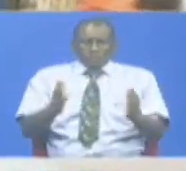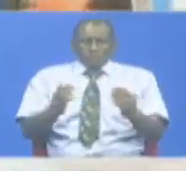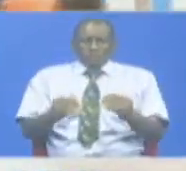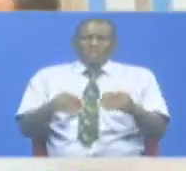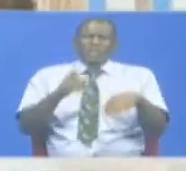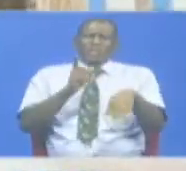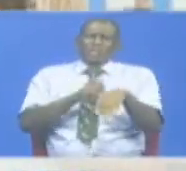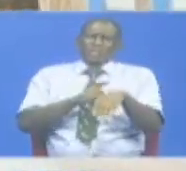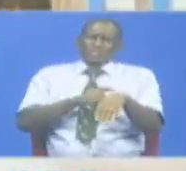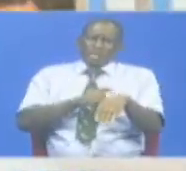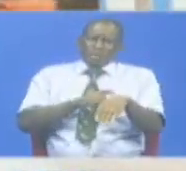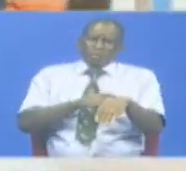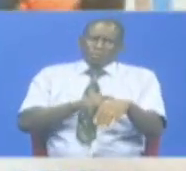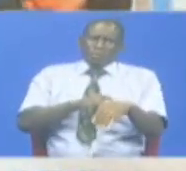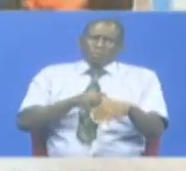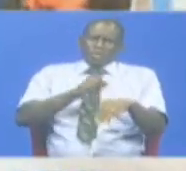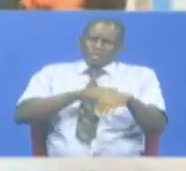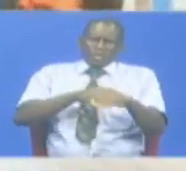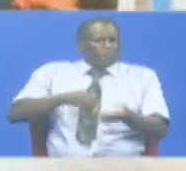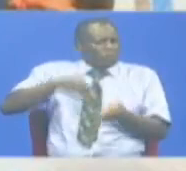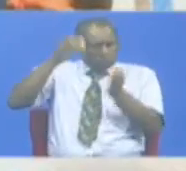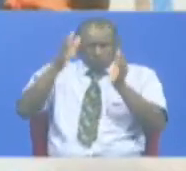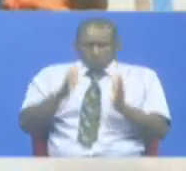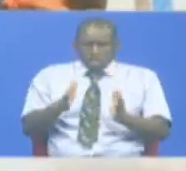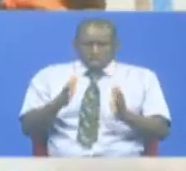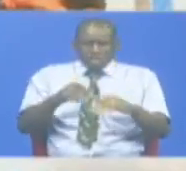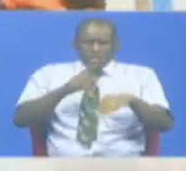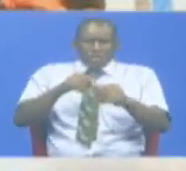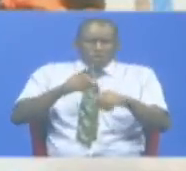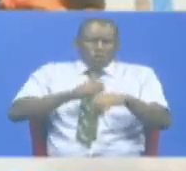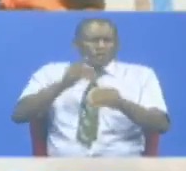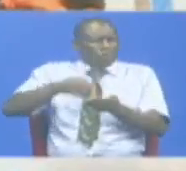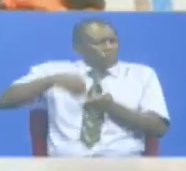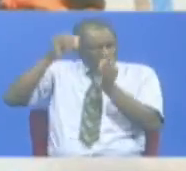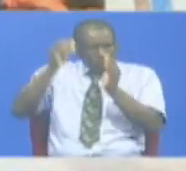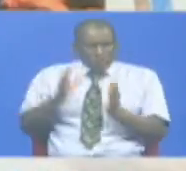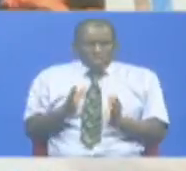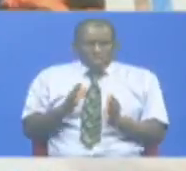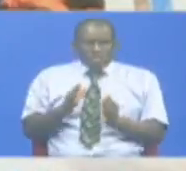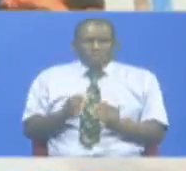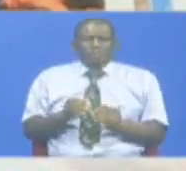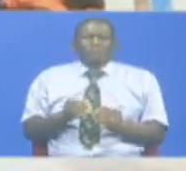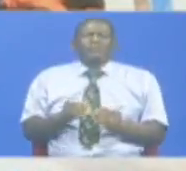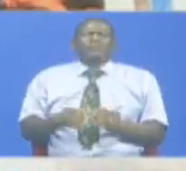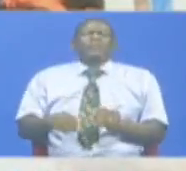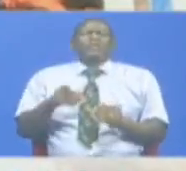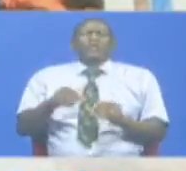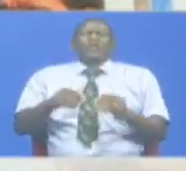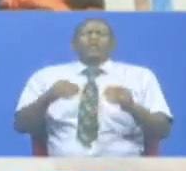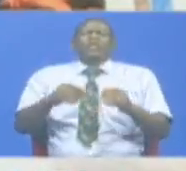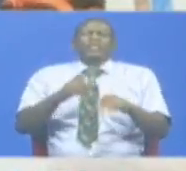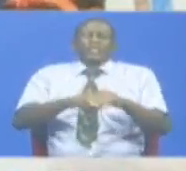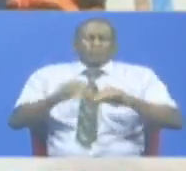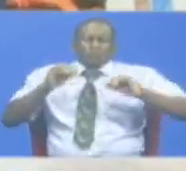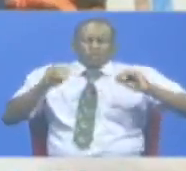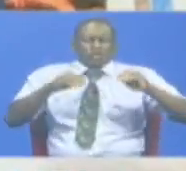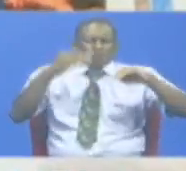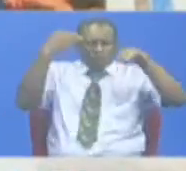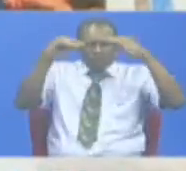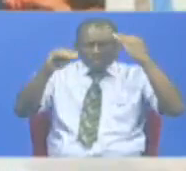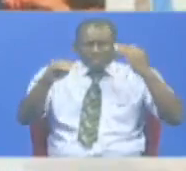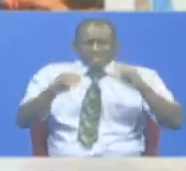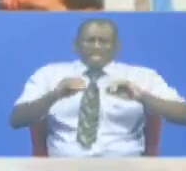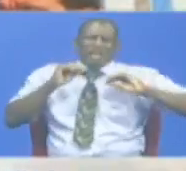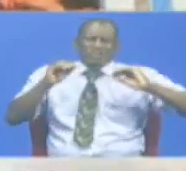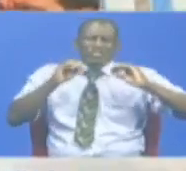Alipokuwa mwanafunzi kwa mstari mbele, alikuwa katika vyuo vikuu, amesomesha wasomi